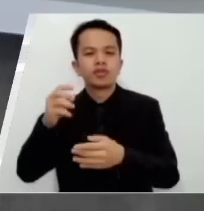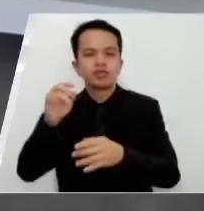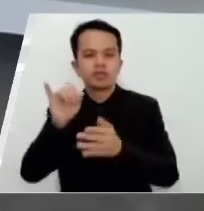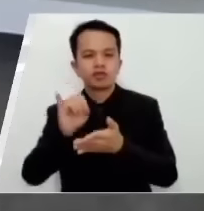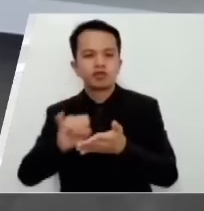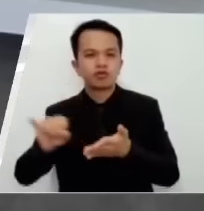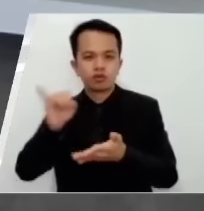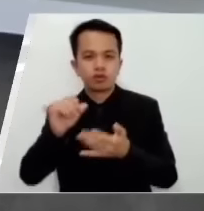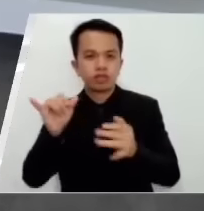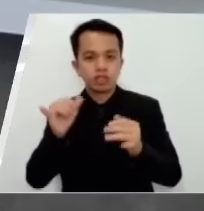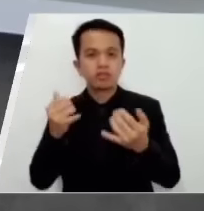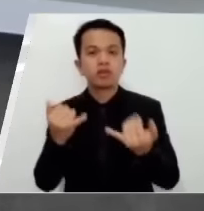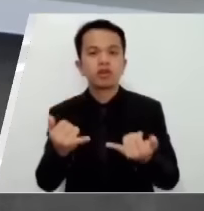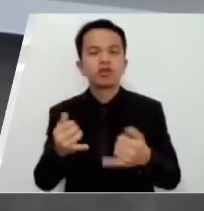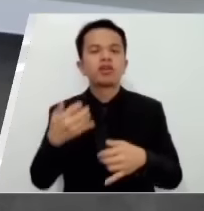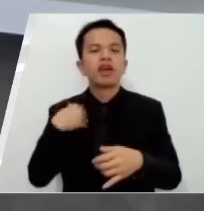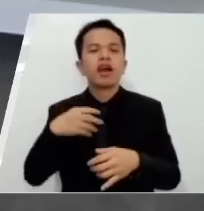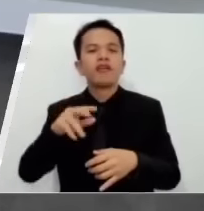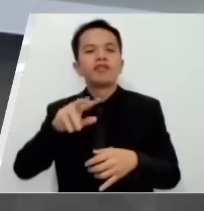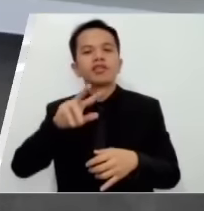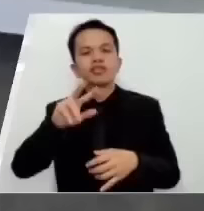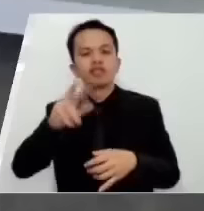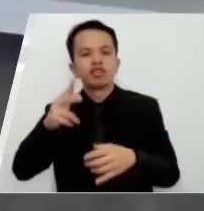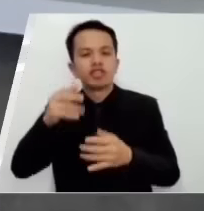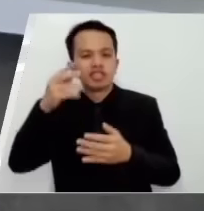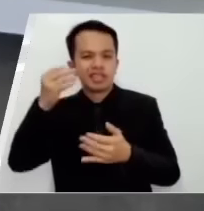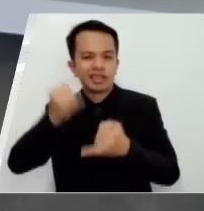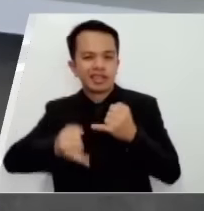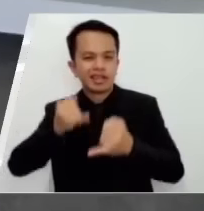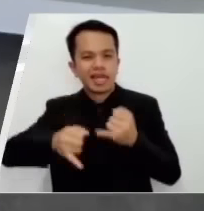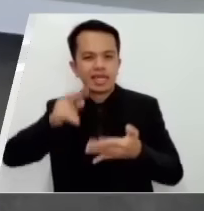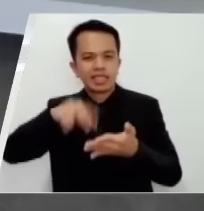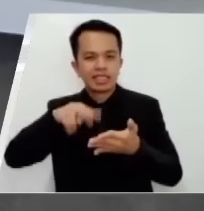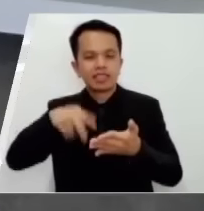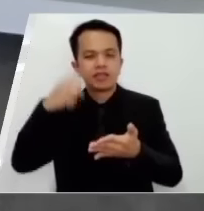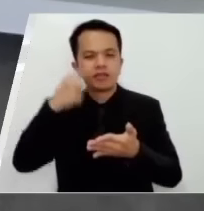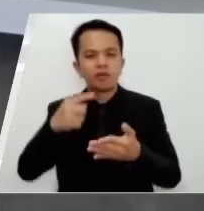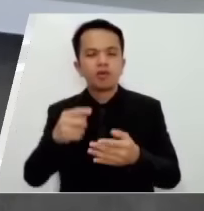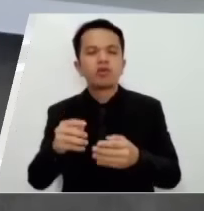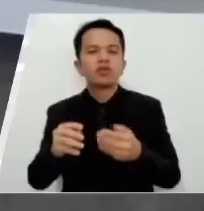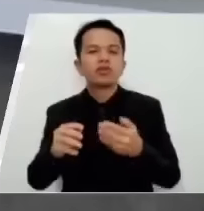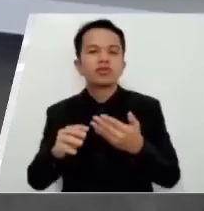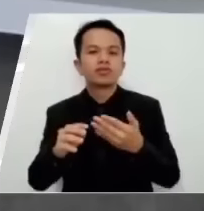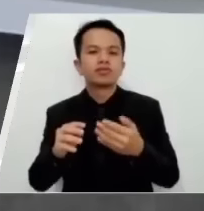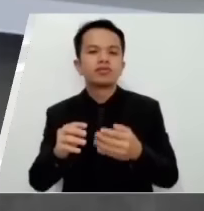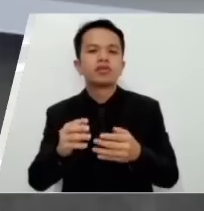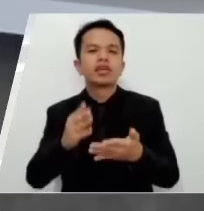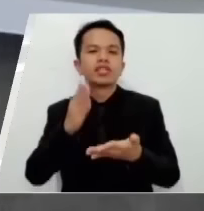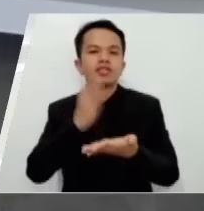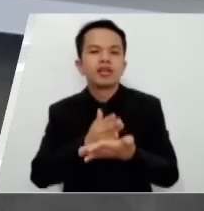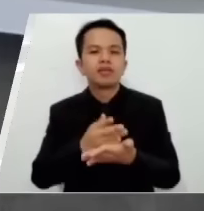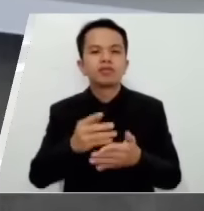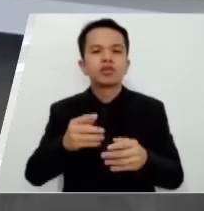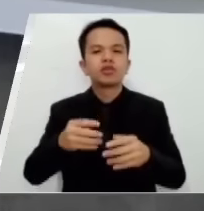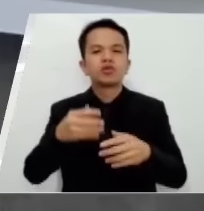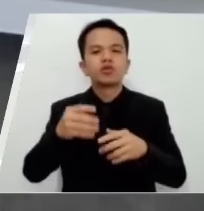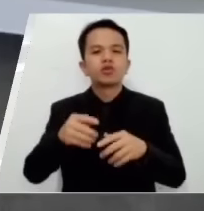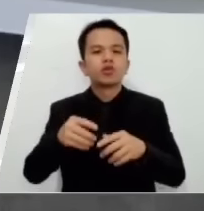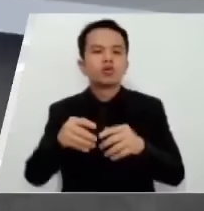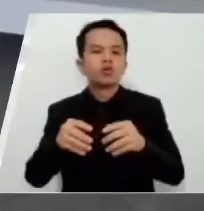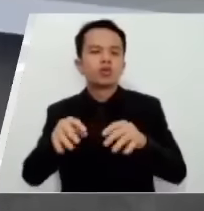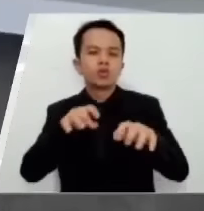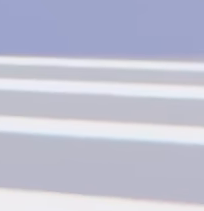ikat huling pagbasa ng camera ang panukalang pagbawi sa prangkisa ng smni saks si Tina